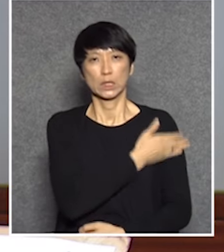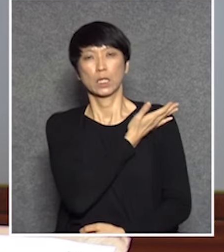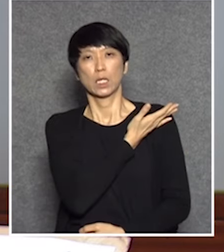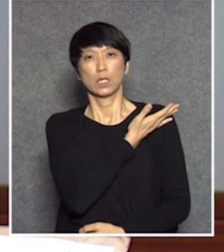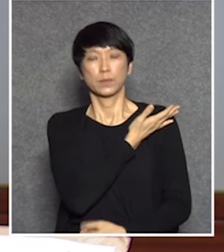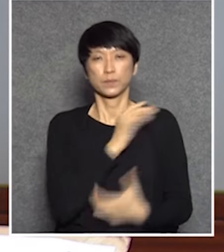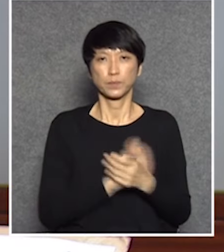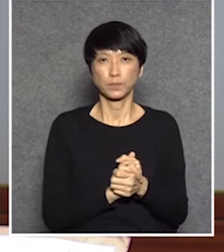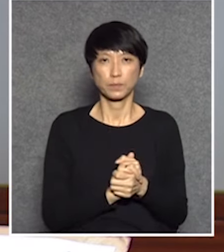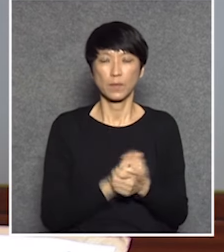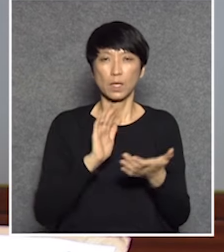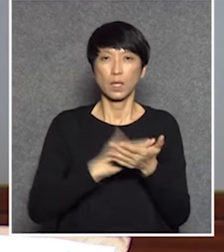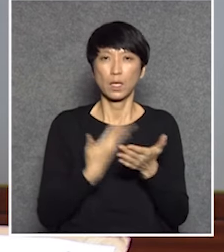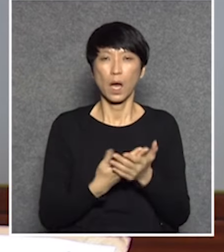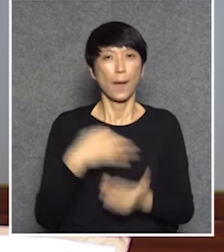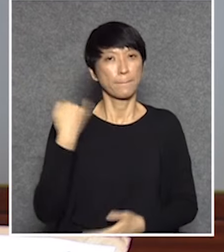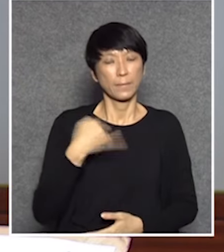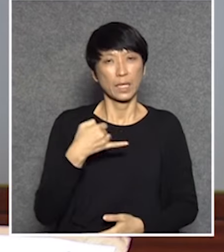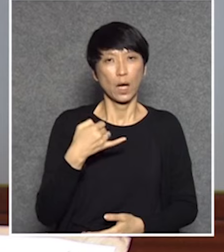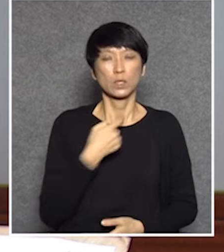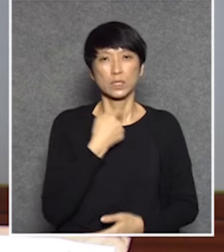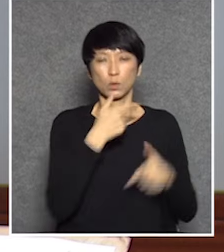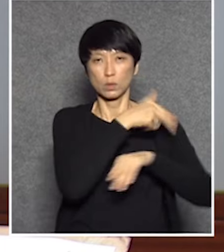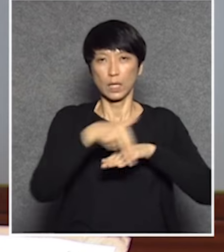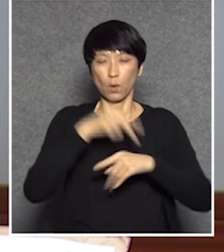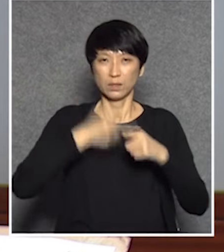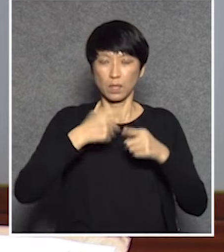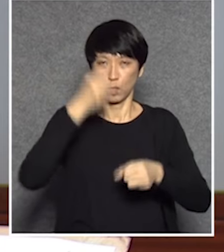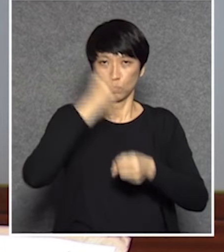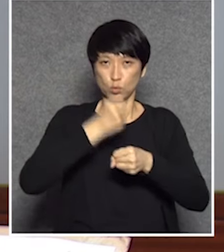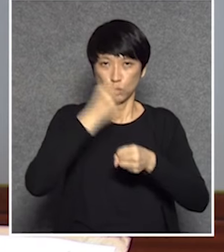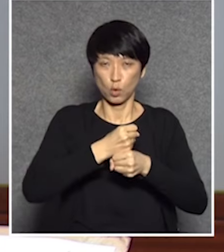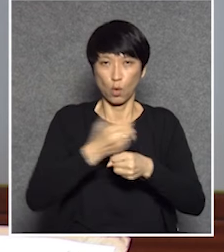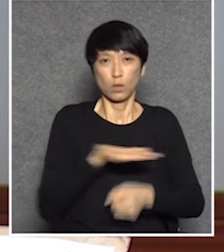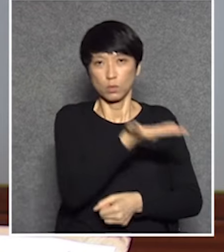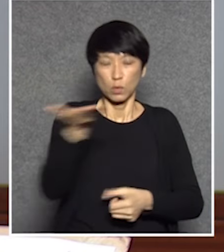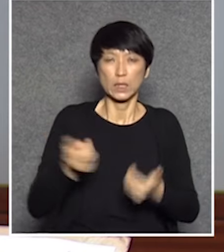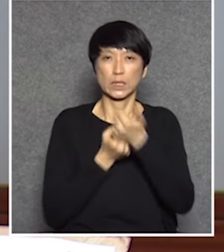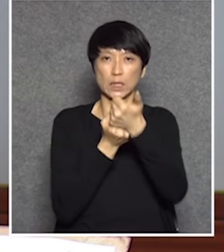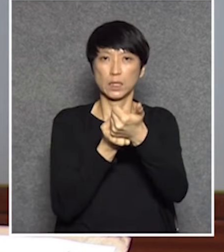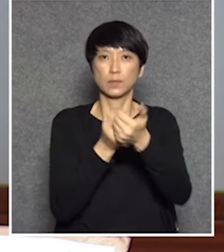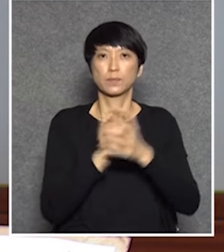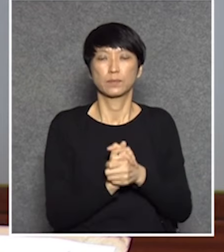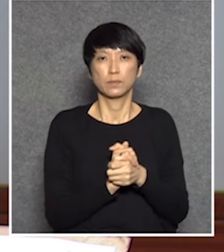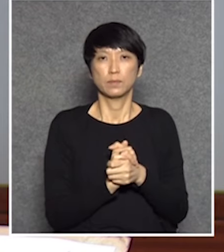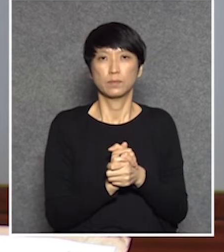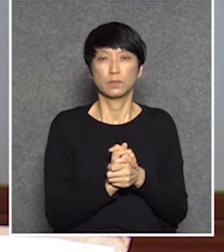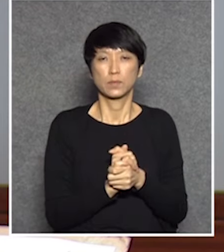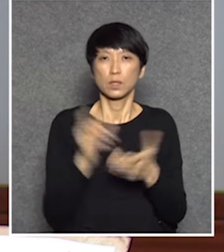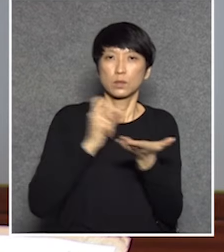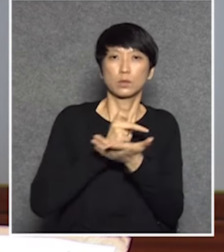但卻未足夠，要使計劃切實可行及得到廣泛的支持，咁就叫公款啦，係